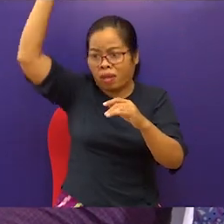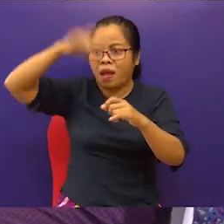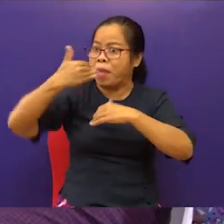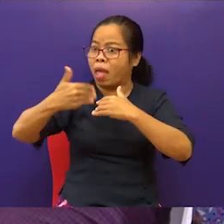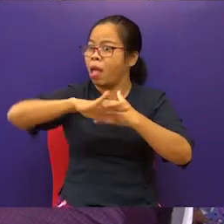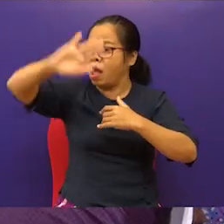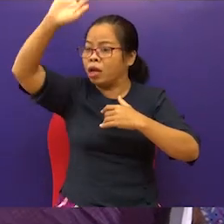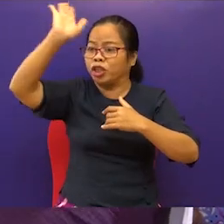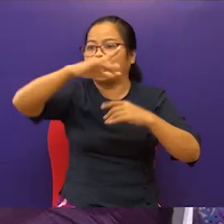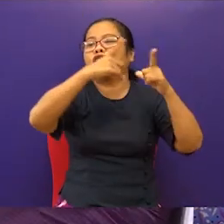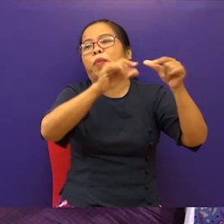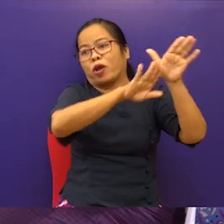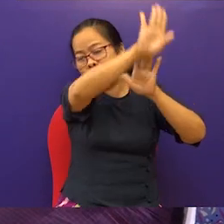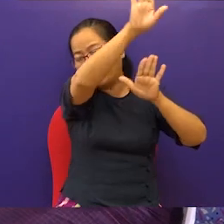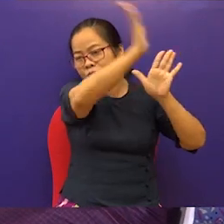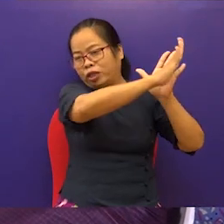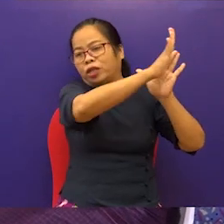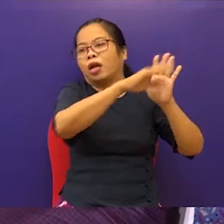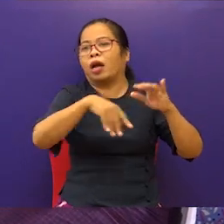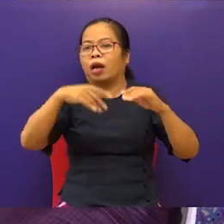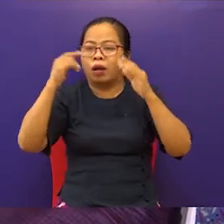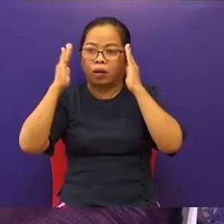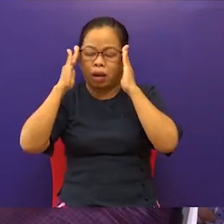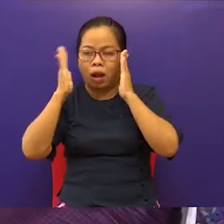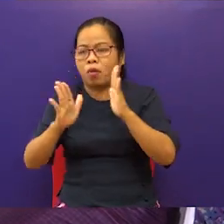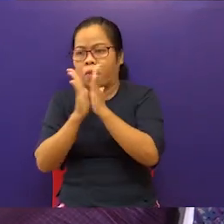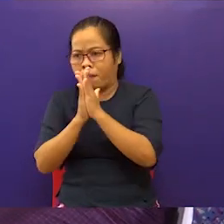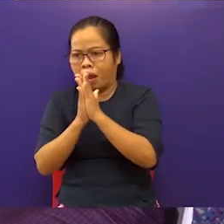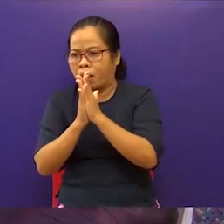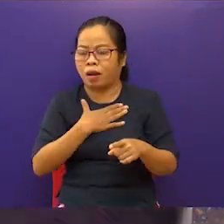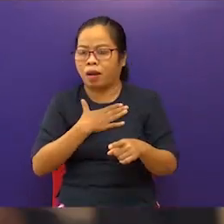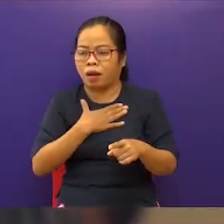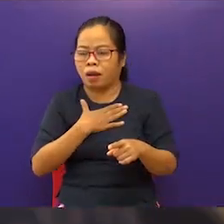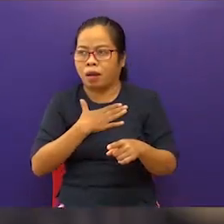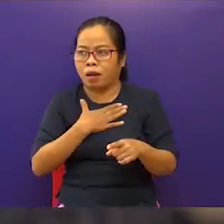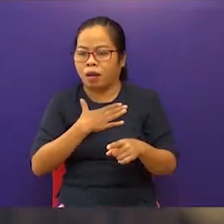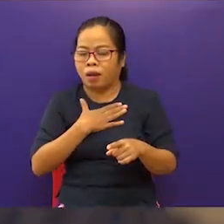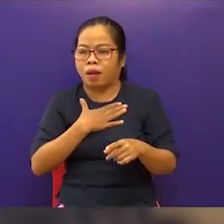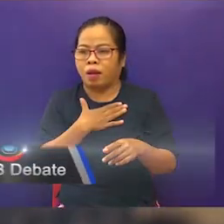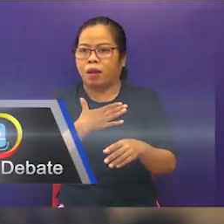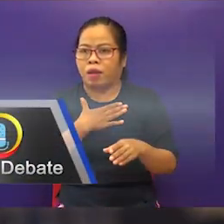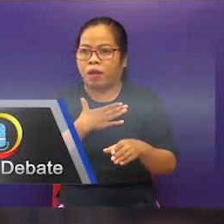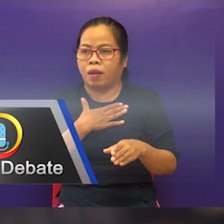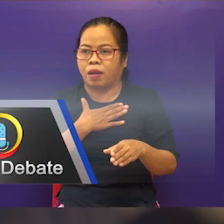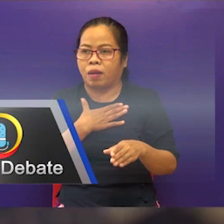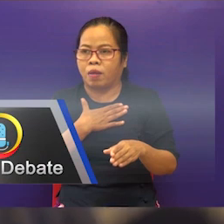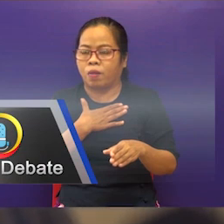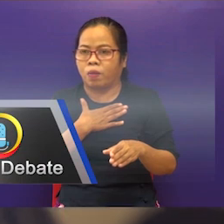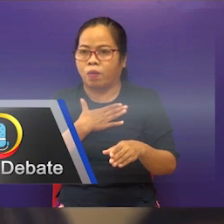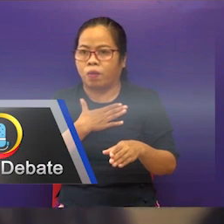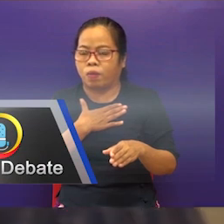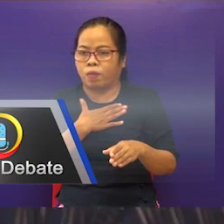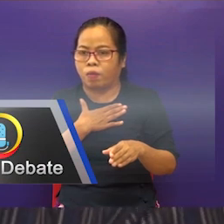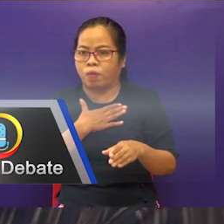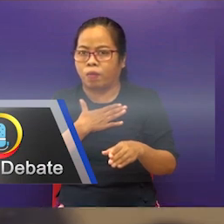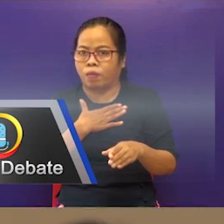ကျွန်တော်စနေကနိုင်နော်နောက်မှာထပ်ပြီးတော့မှမေးခွန်းမေးရှင်တဲ့လူတွေရှိတယ်လို့ပြောပါတယ် အဲကျွန်တော်တို့နားမကြားရတာဆိုတော့ဒီ